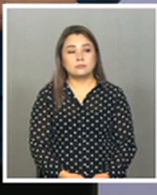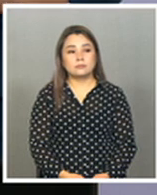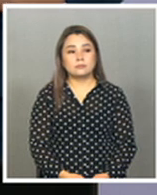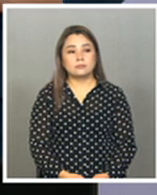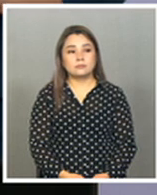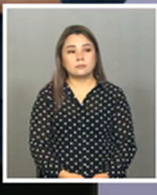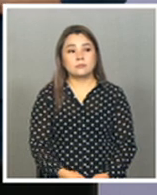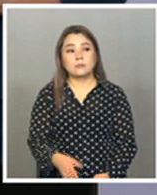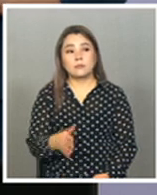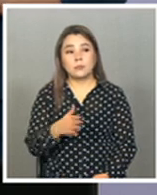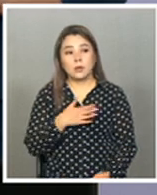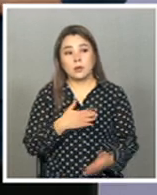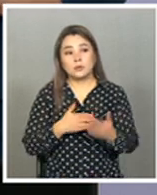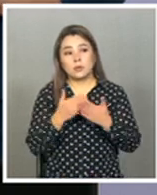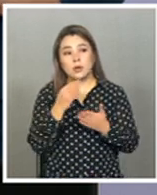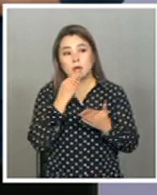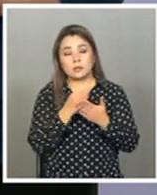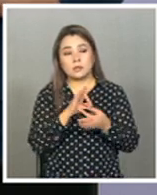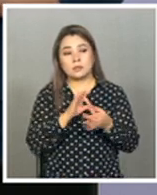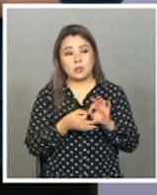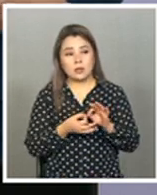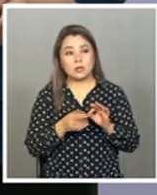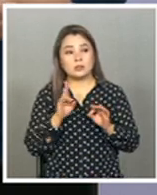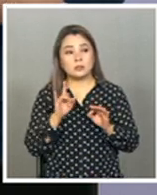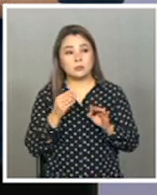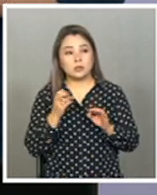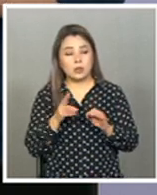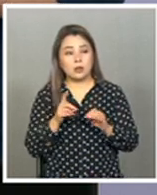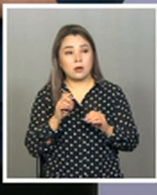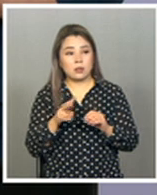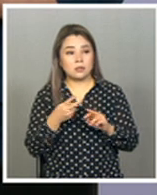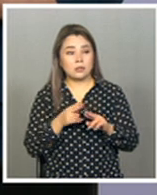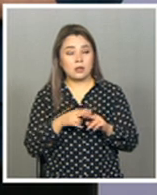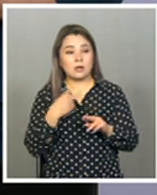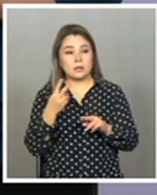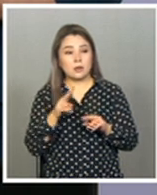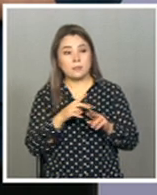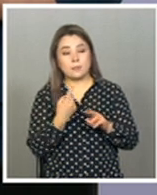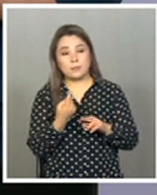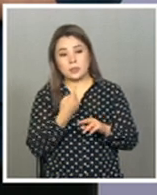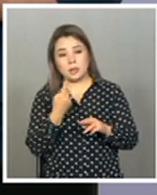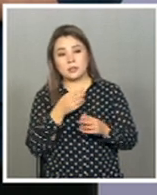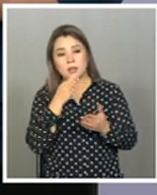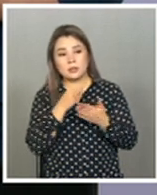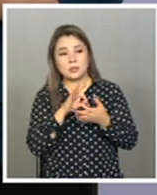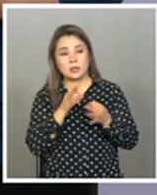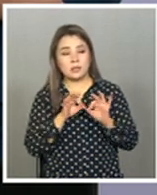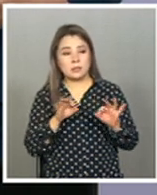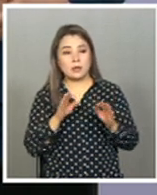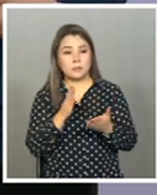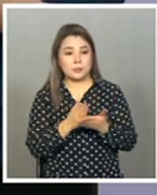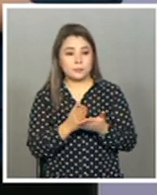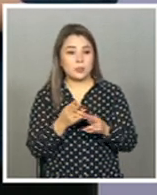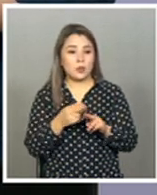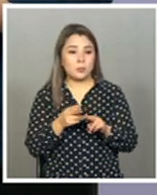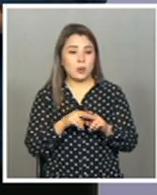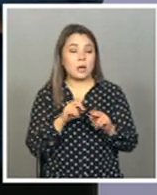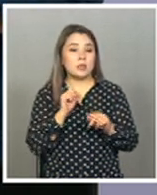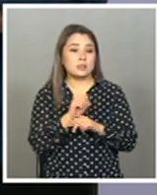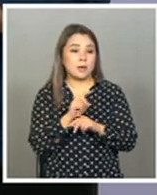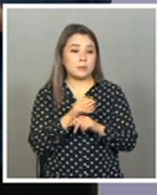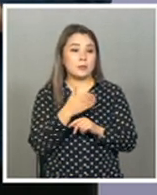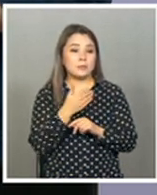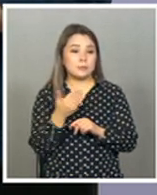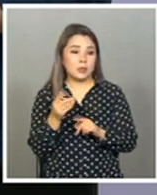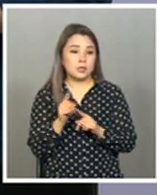Біз жоғарыда атап өткендей, Қыпшақ хандығын екі бірлестіктен тұрғандығы жөнінде айтқан болатынбыз. Бұл тапсырмада сіздер